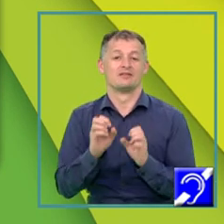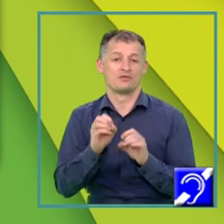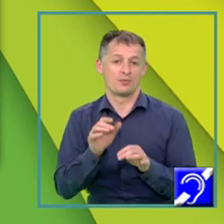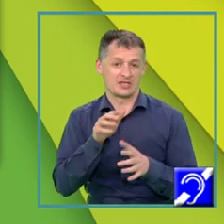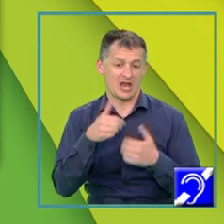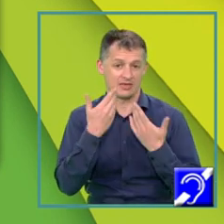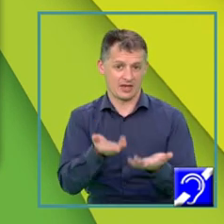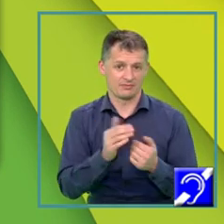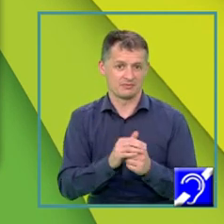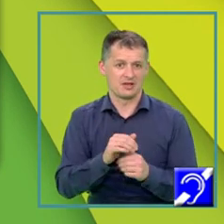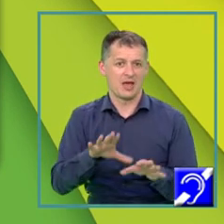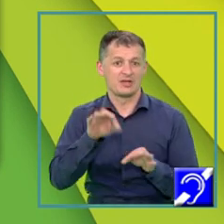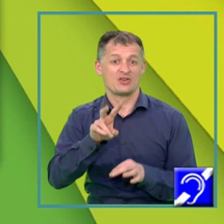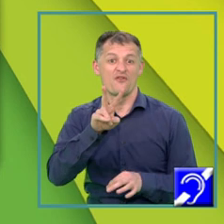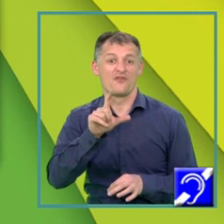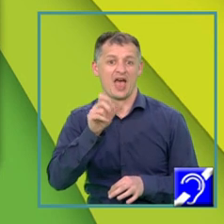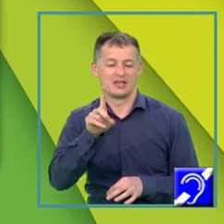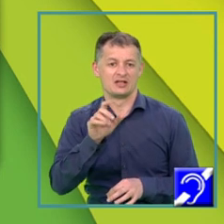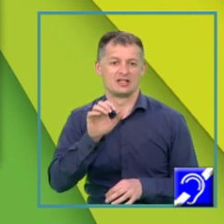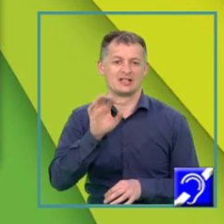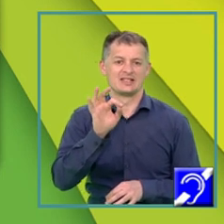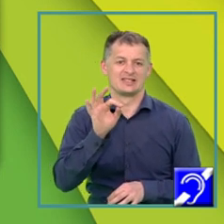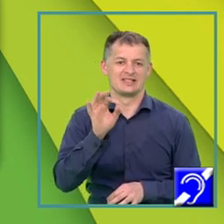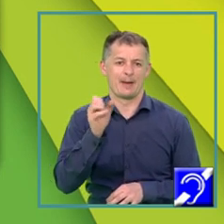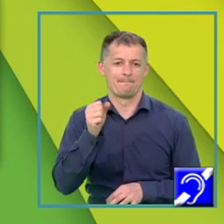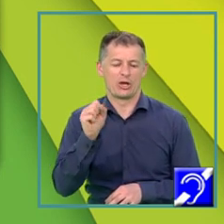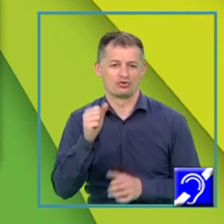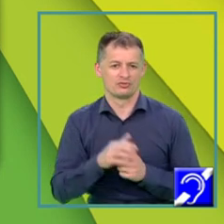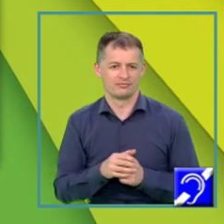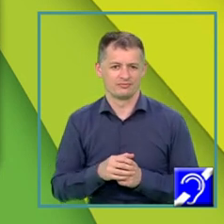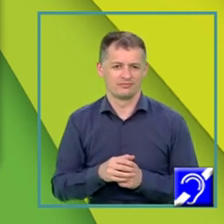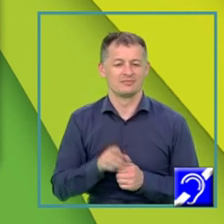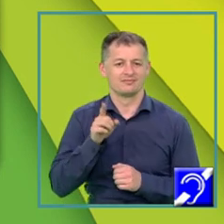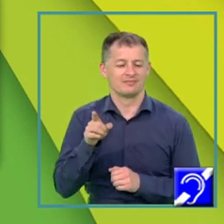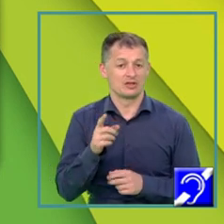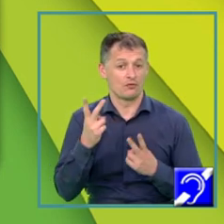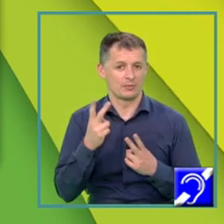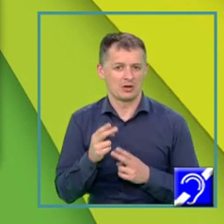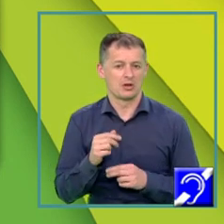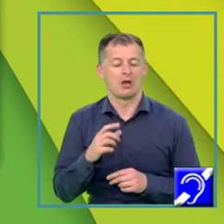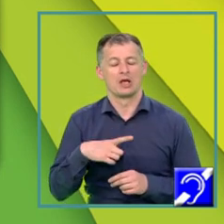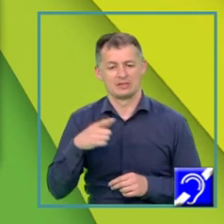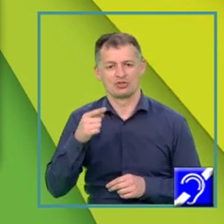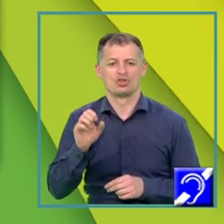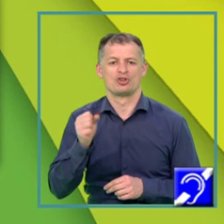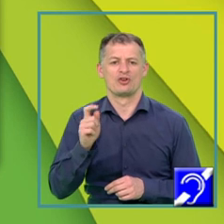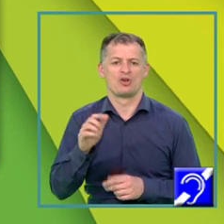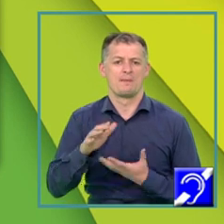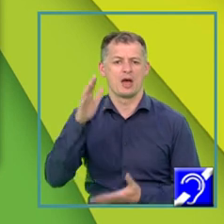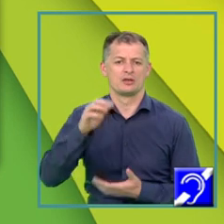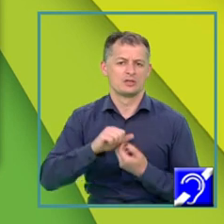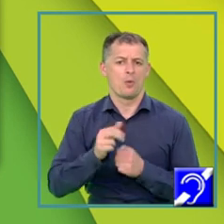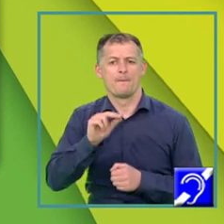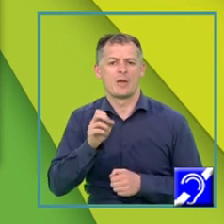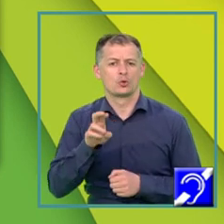L-am regăsit pe Vlad Țepeș. Să fim foarte atenți, nu de alta, dar în această sursă îl regăsim, de exemplu, pe Ștefan cel Mare sau pe Petru Aron,